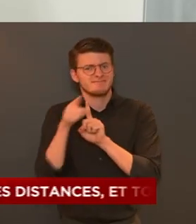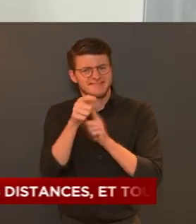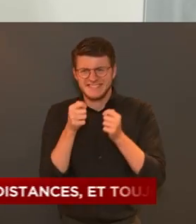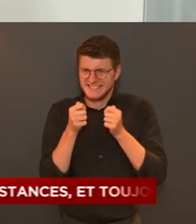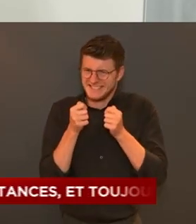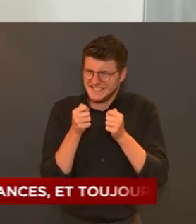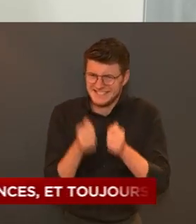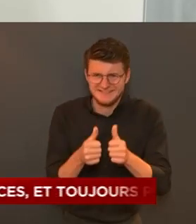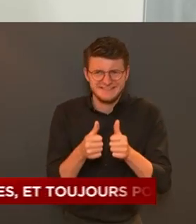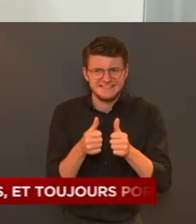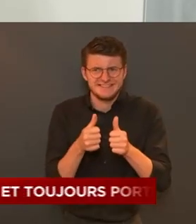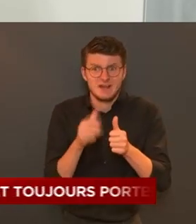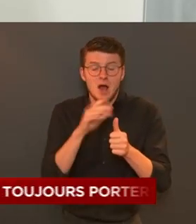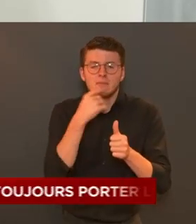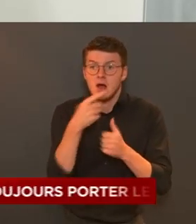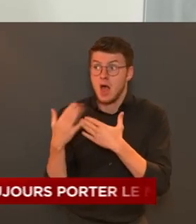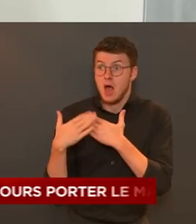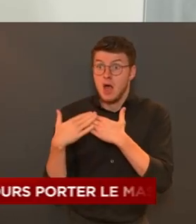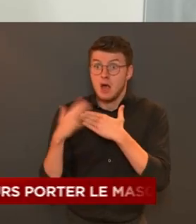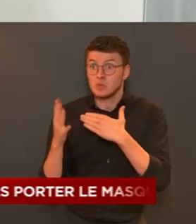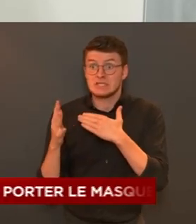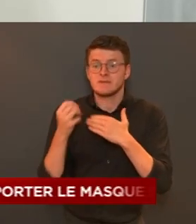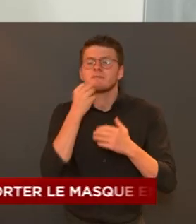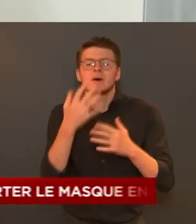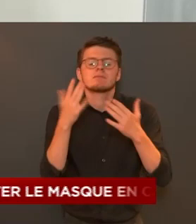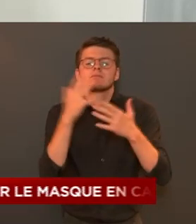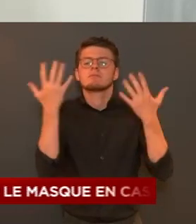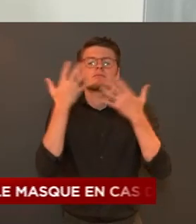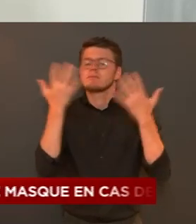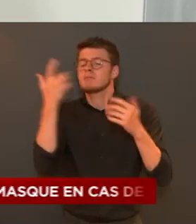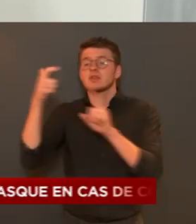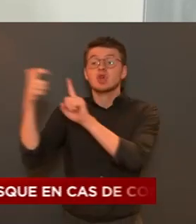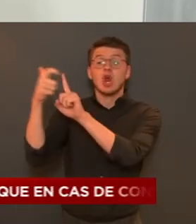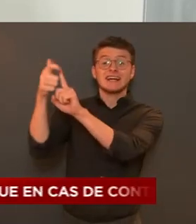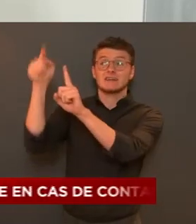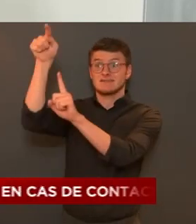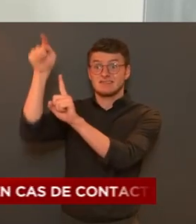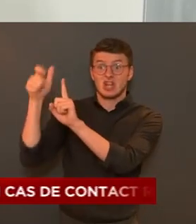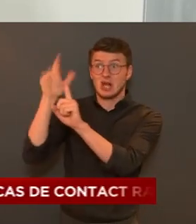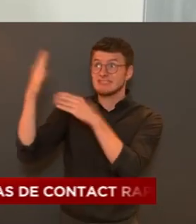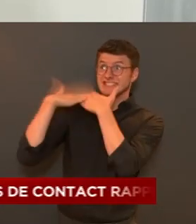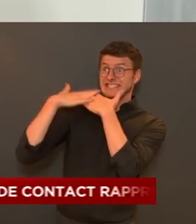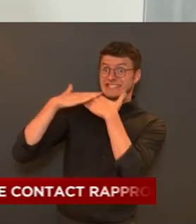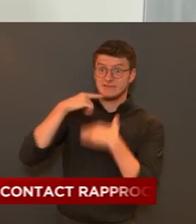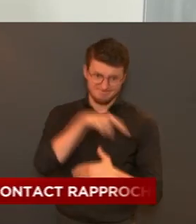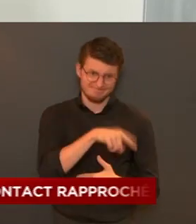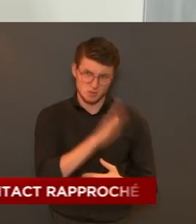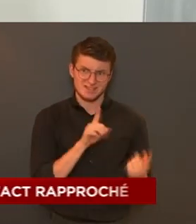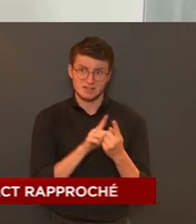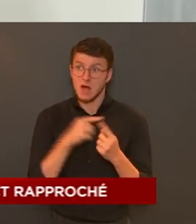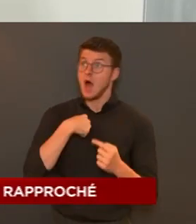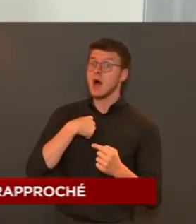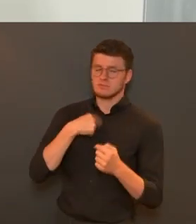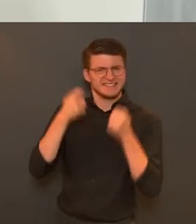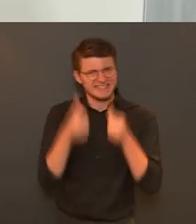cas-là, dès que vous en prenez connaissance, dès que vous avez été contacté par le centre de traçage, là, vous